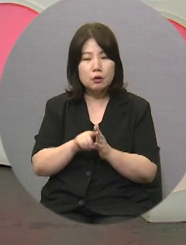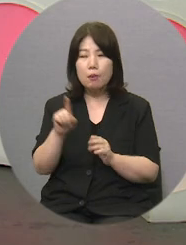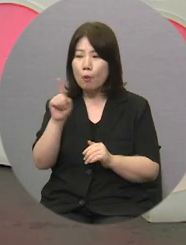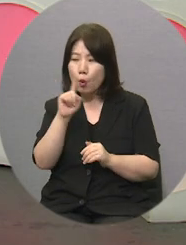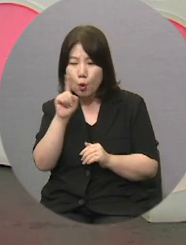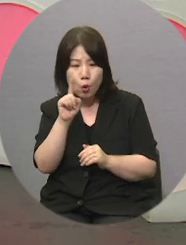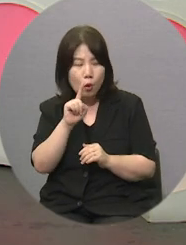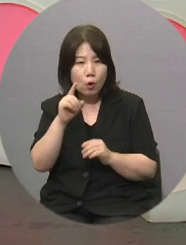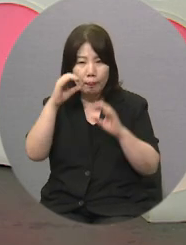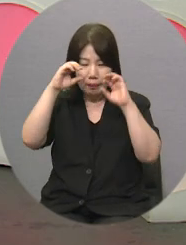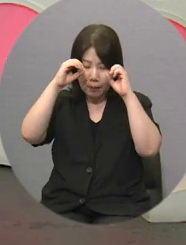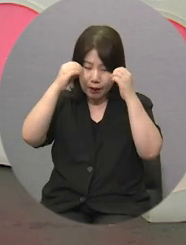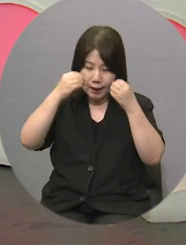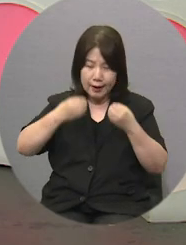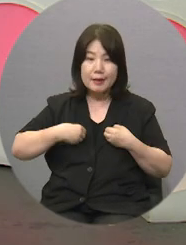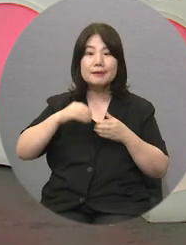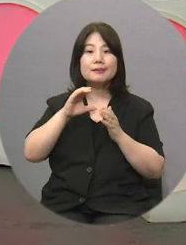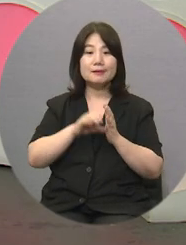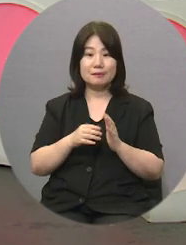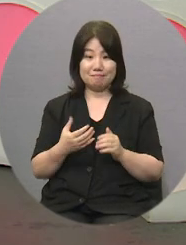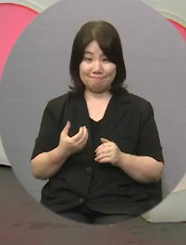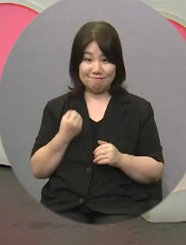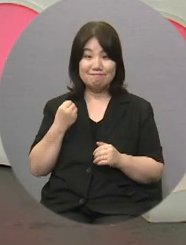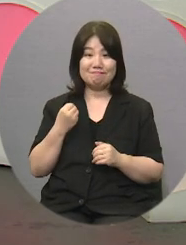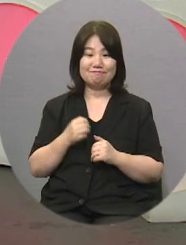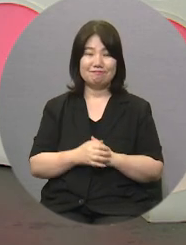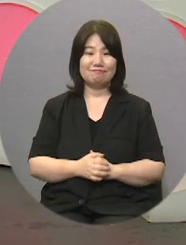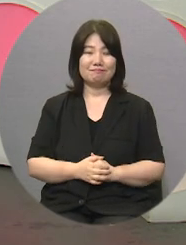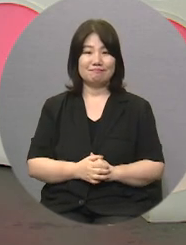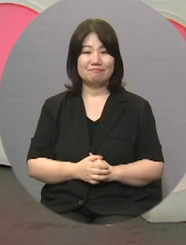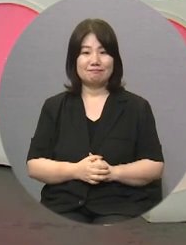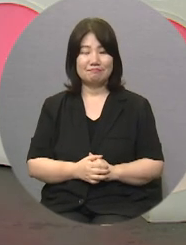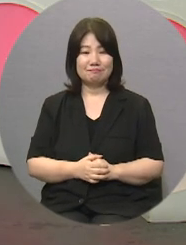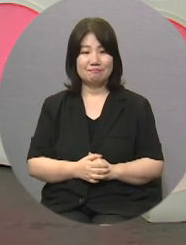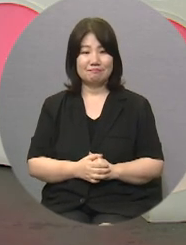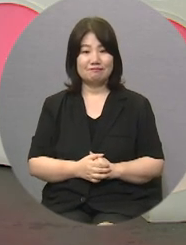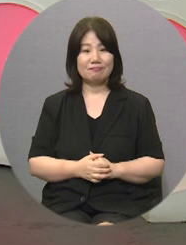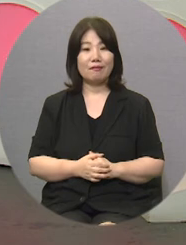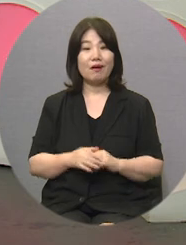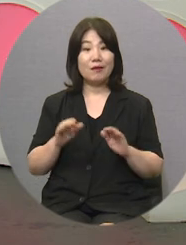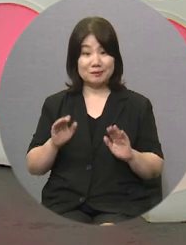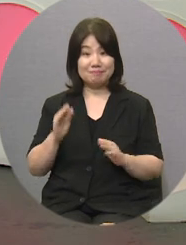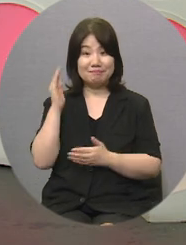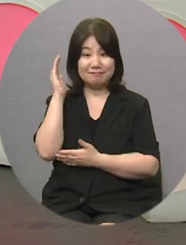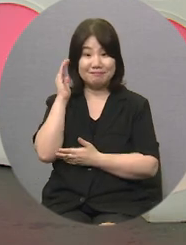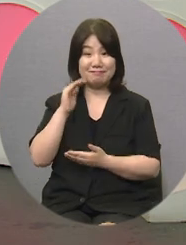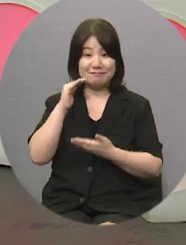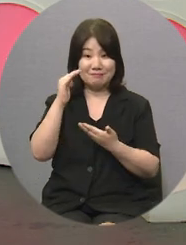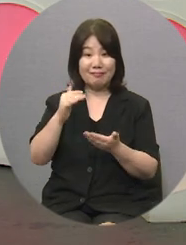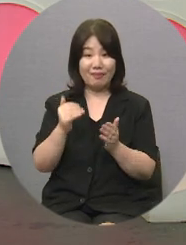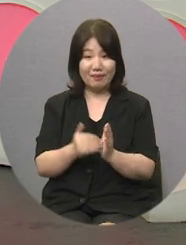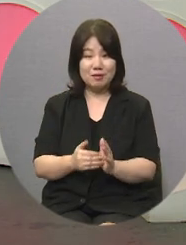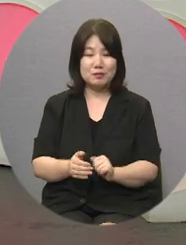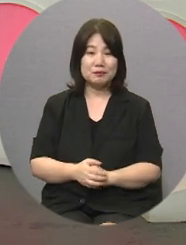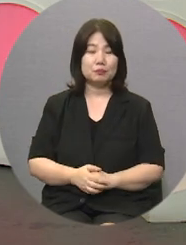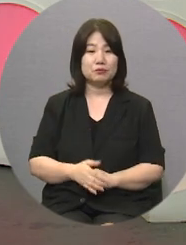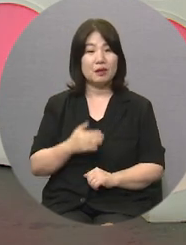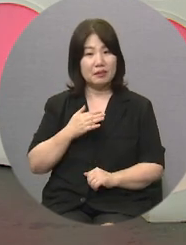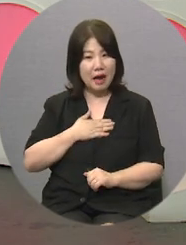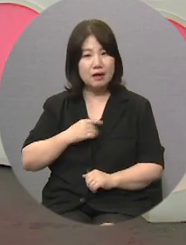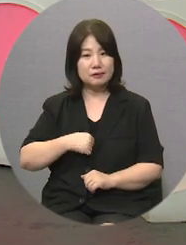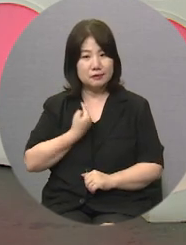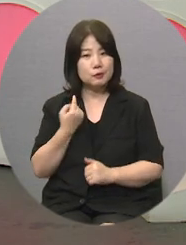하며 되돌아보는 시간이 되었습니다. 자, 오늘의 사연이네요. 네, 나를 돌보는